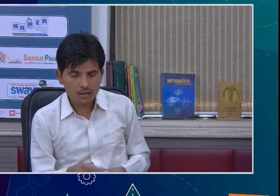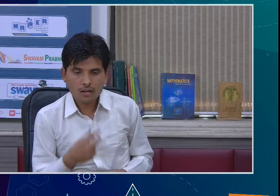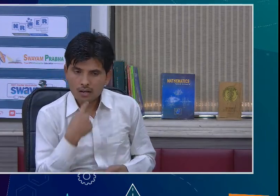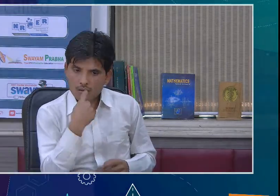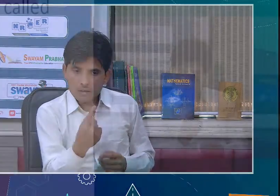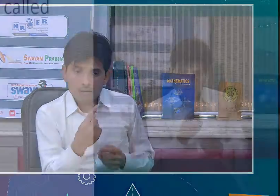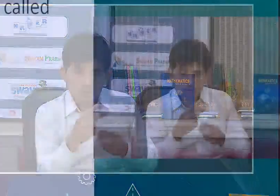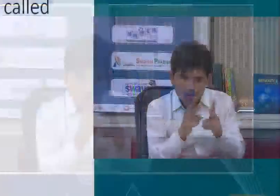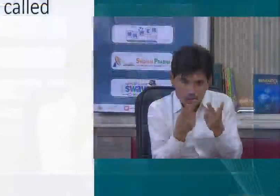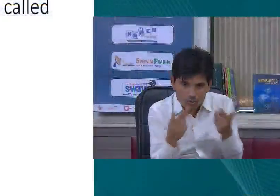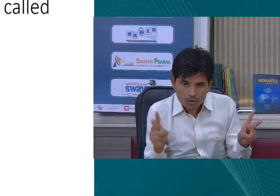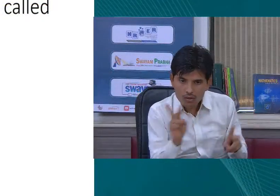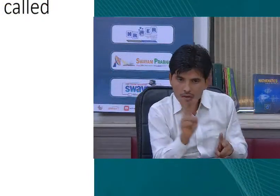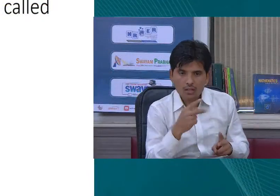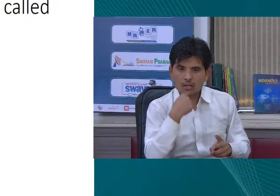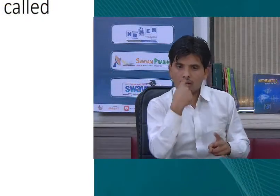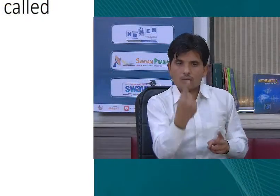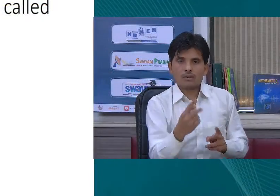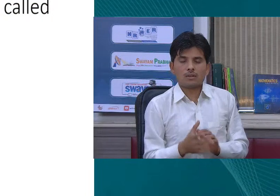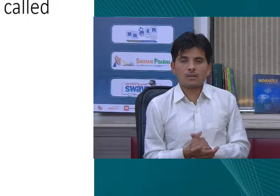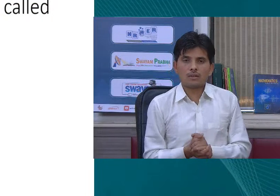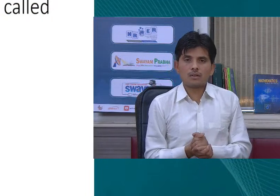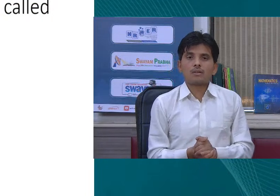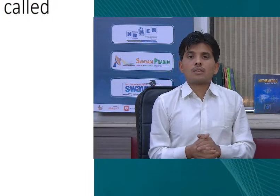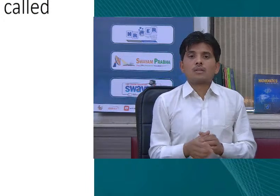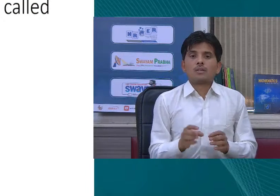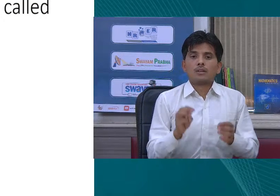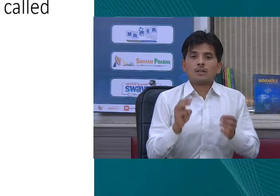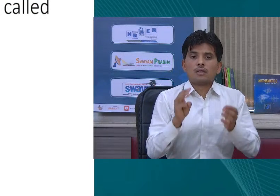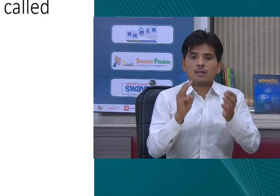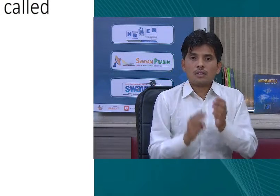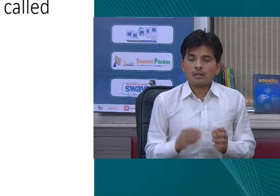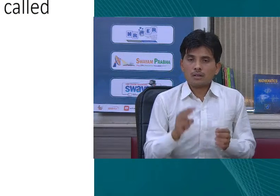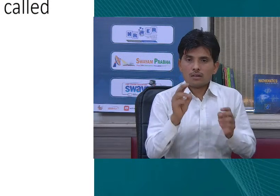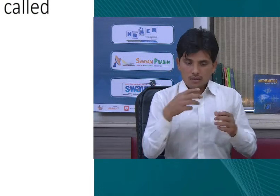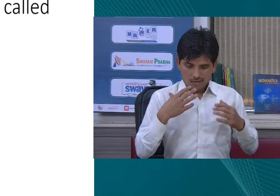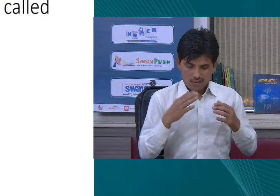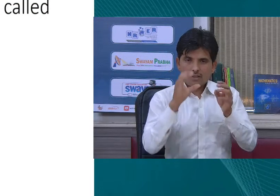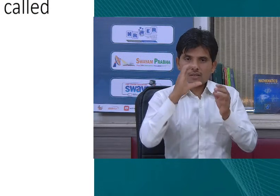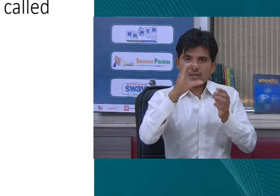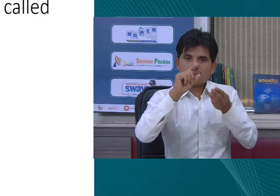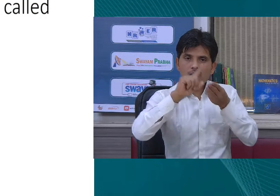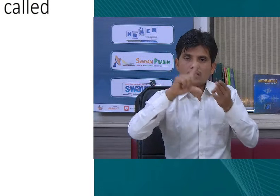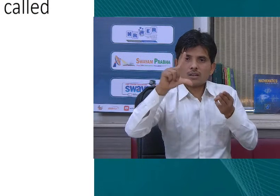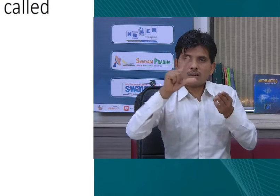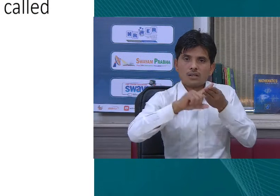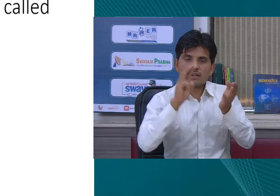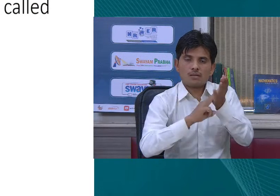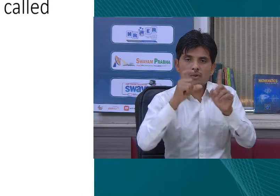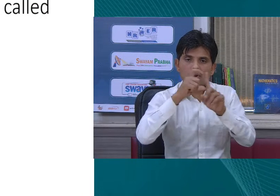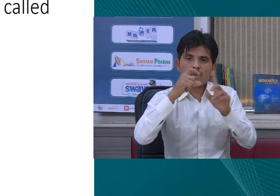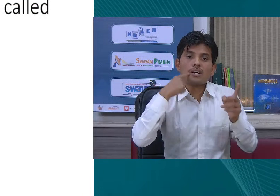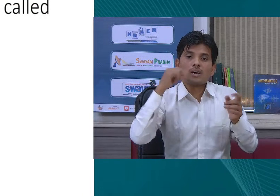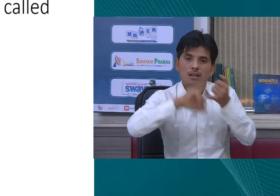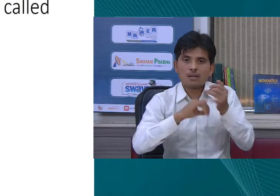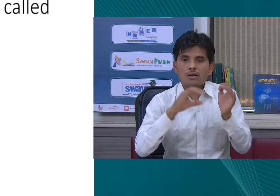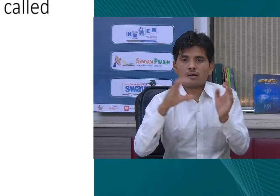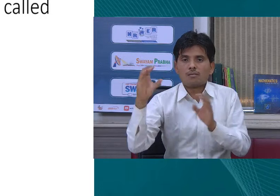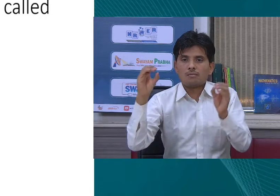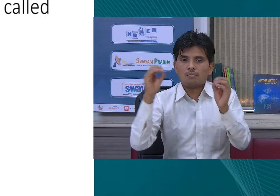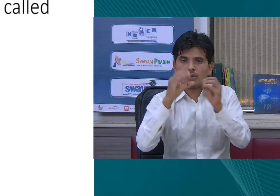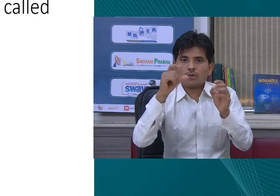as asteroids are concerned, there are numerous tiny bodies which also move around the sun. वो